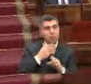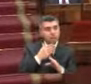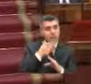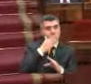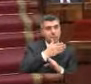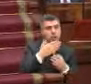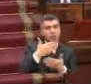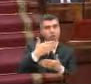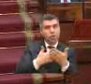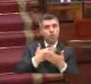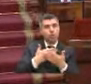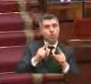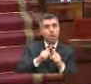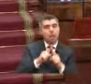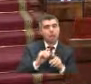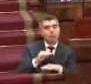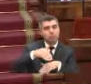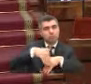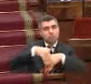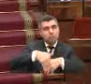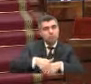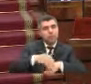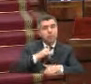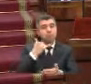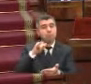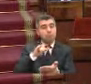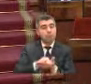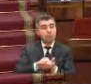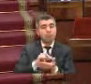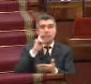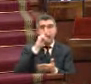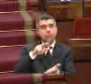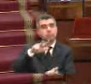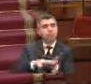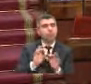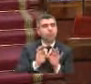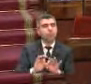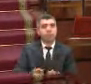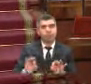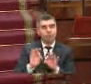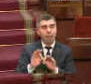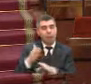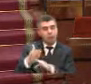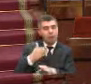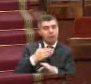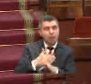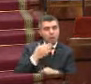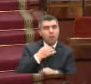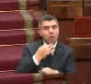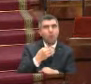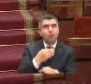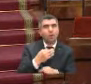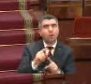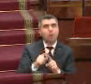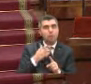شهادة الإذن بالدفن كلما كانت لديهم وفاة. وسبق لنا السيد الوزير طرحنا المشكل معكم في المكتب ديالكم،